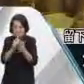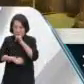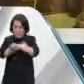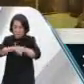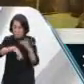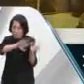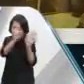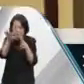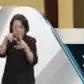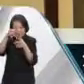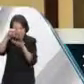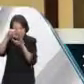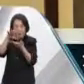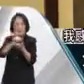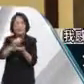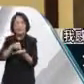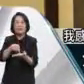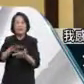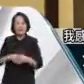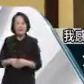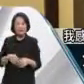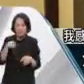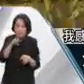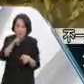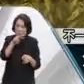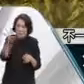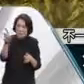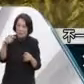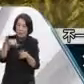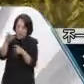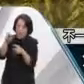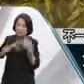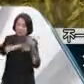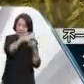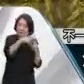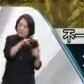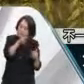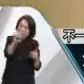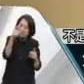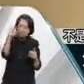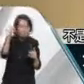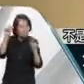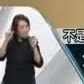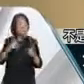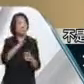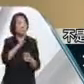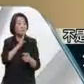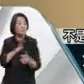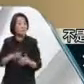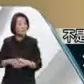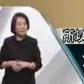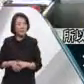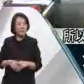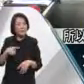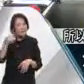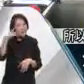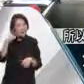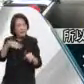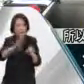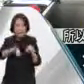想。 我感觉我看到的人无认同，当时唔免南埔人看到的无相同，所以我想